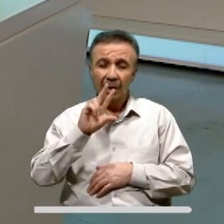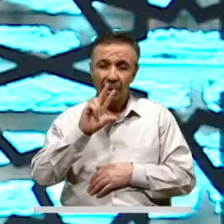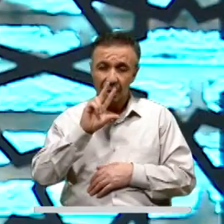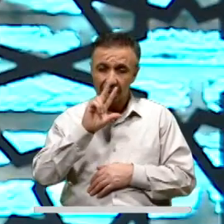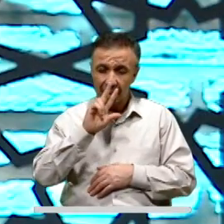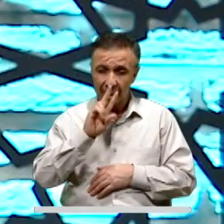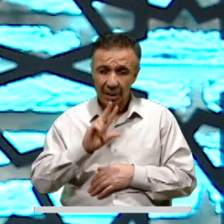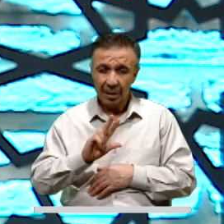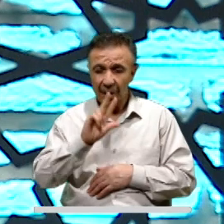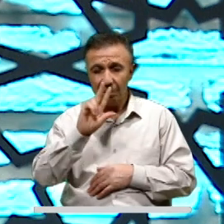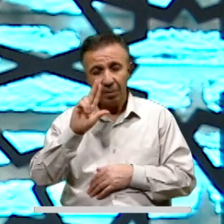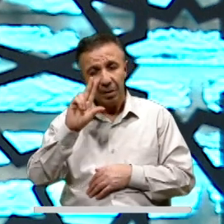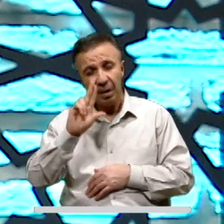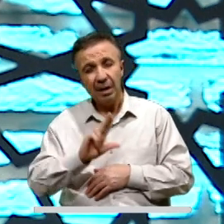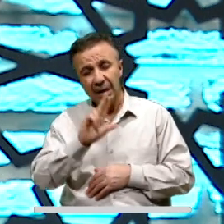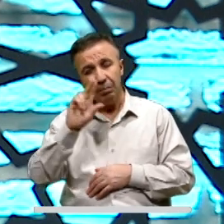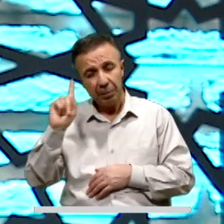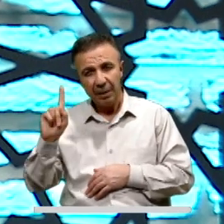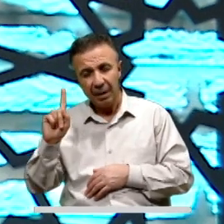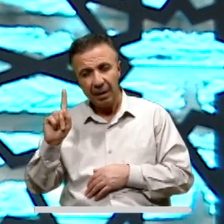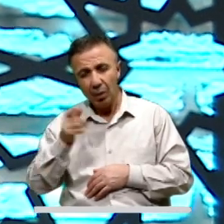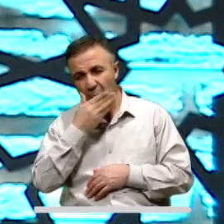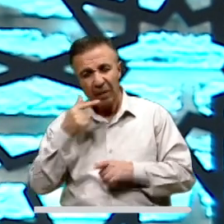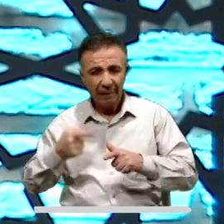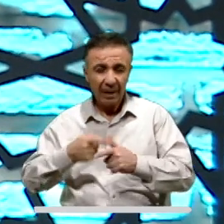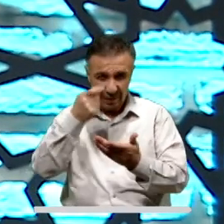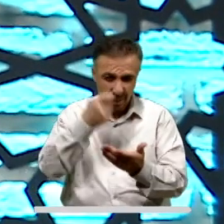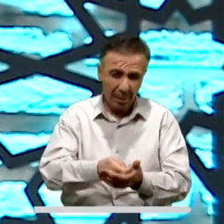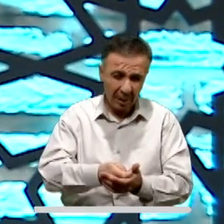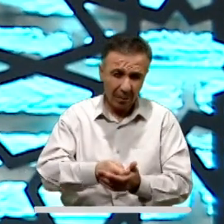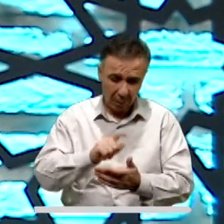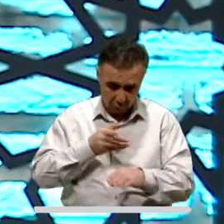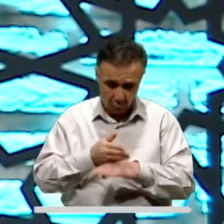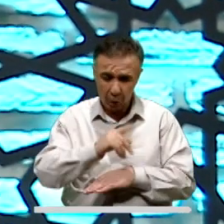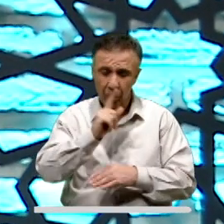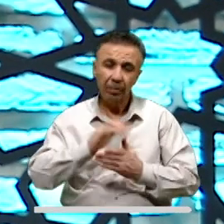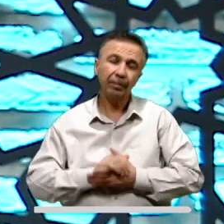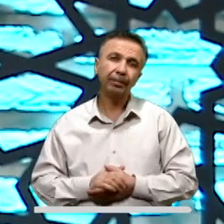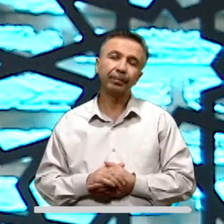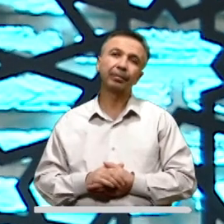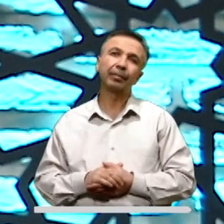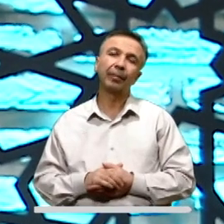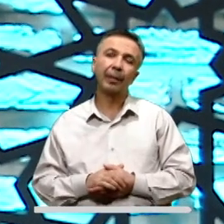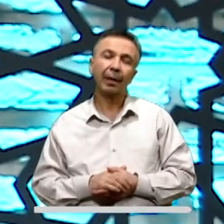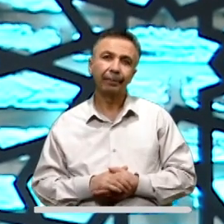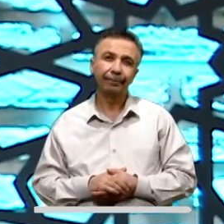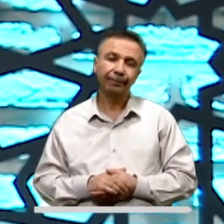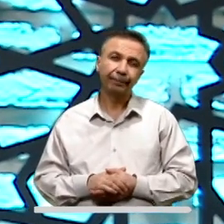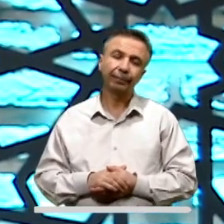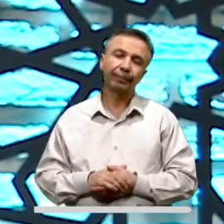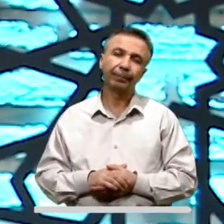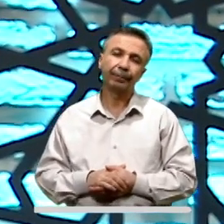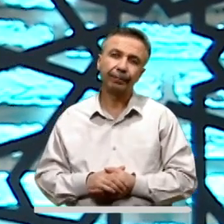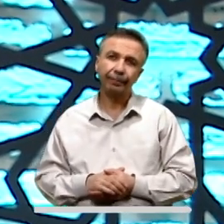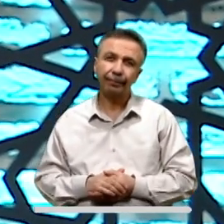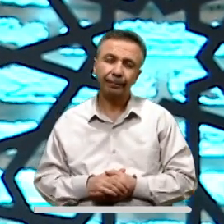Peki. Soralım. İbrahim Bey başınız sağ olsun. Cenab-ı Allah sabr-ı cemil nasip etsin size. Kastamonu'ya selam ediyoruz.